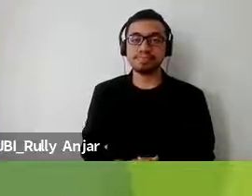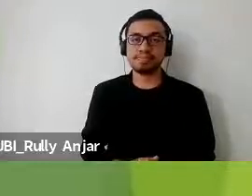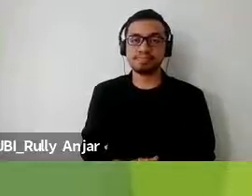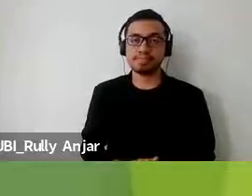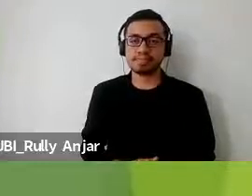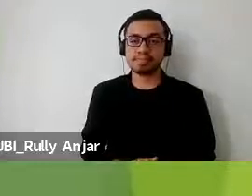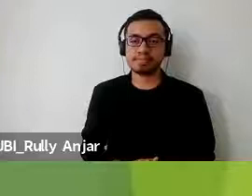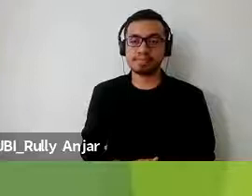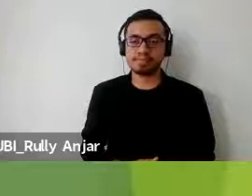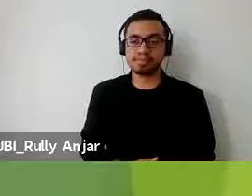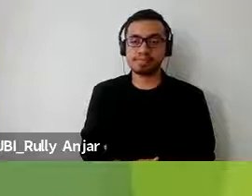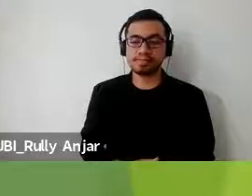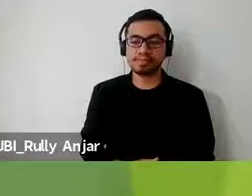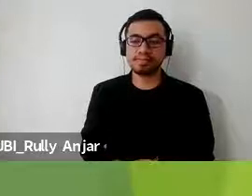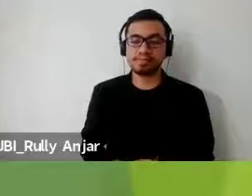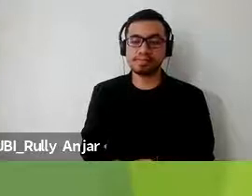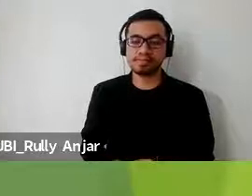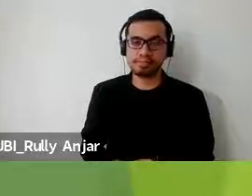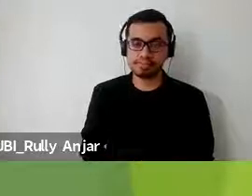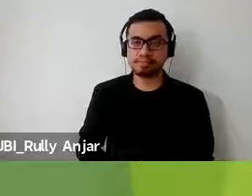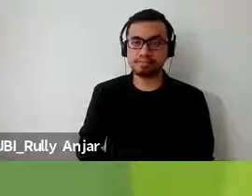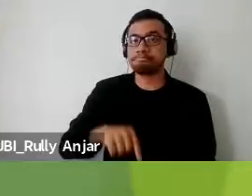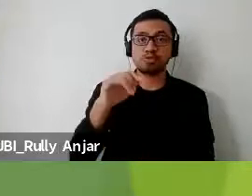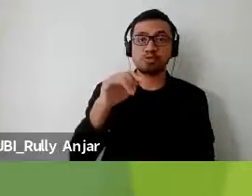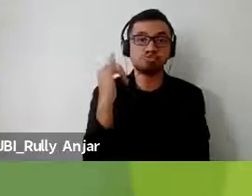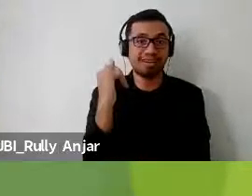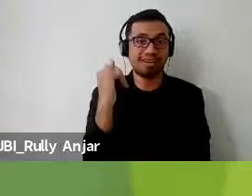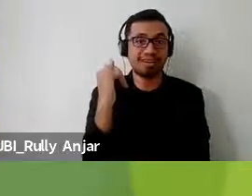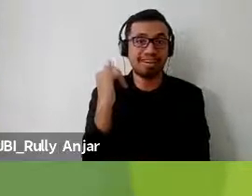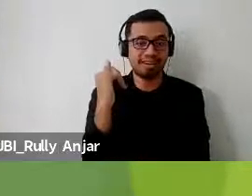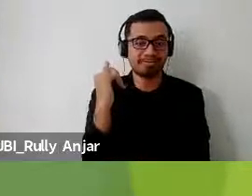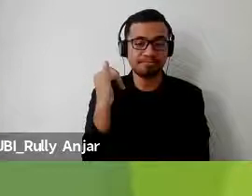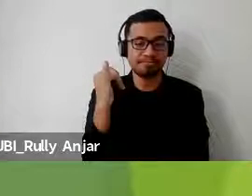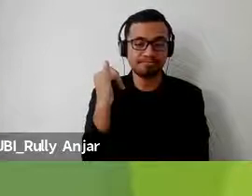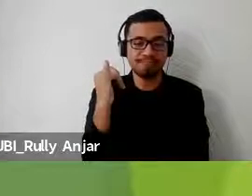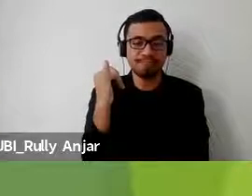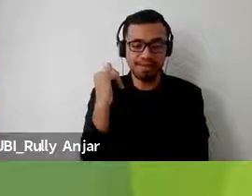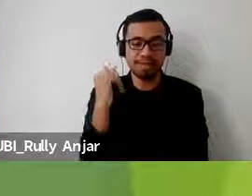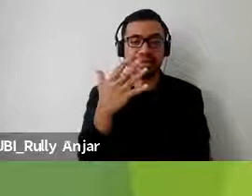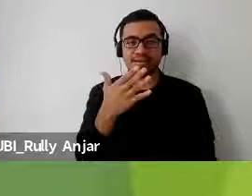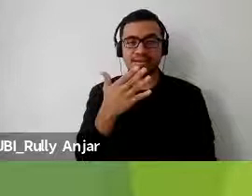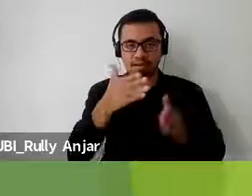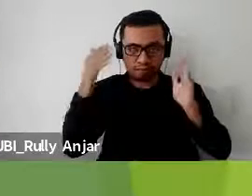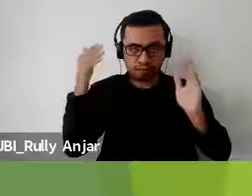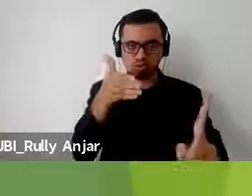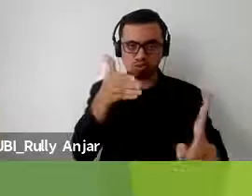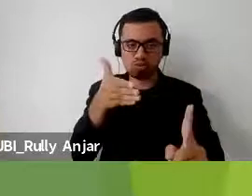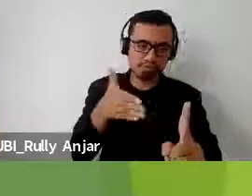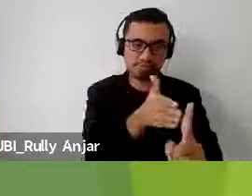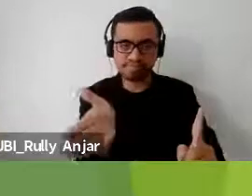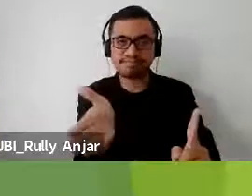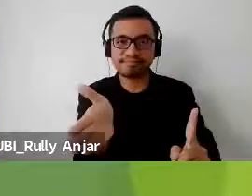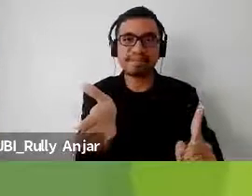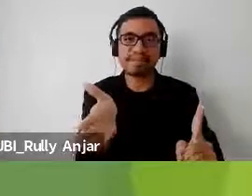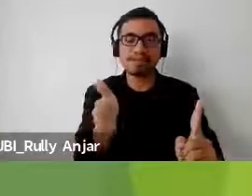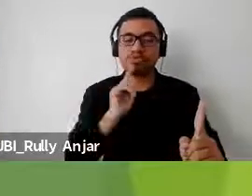di Daerah Istimewa Yogyakarta, apa yang akan kita lakukan dengan refocusing ini adalah yang pertama adalah